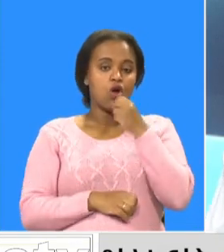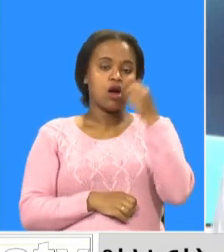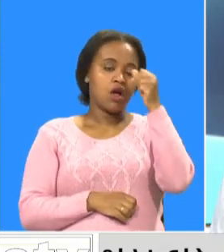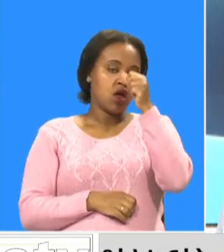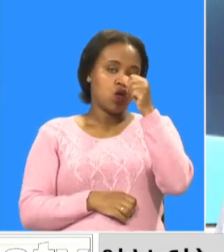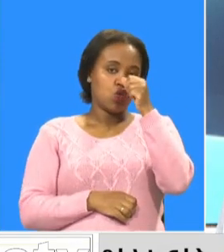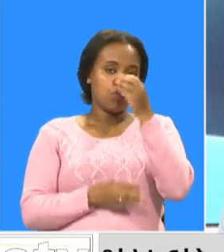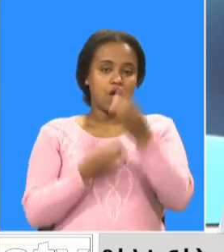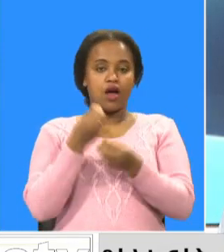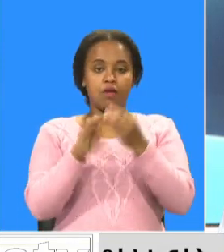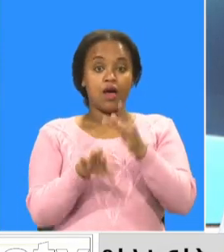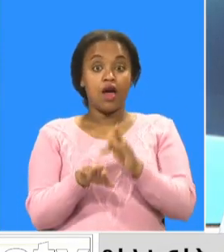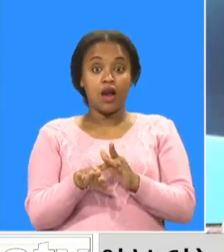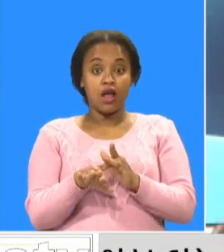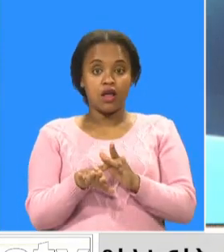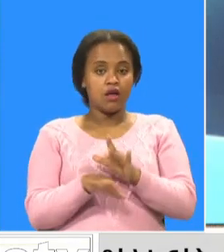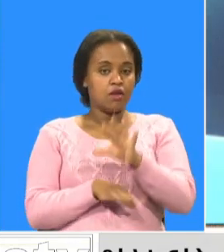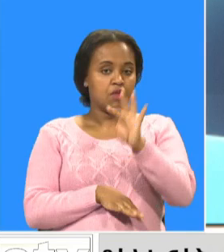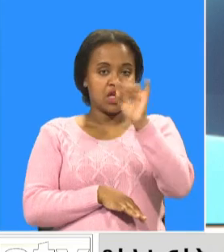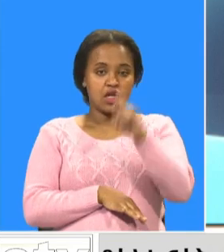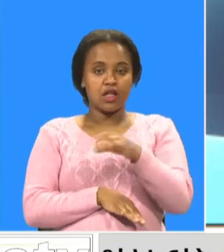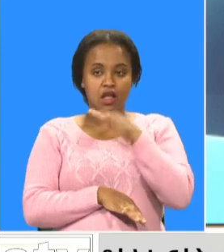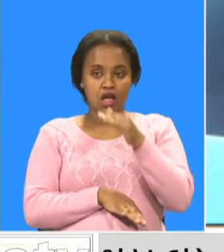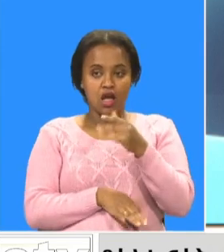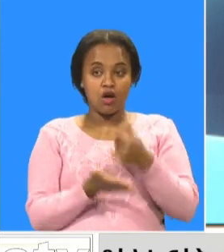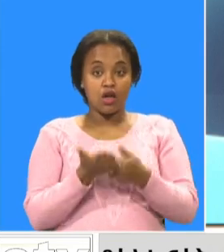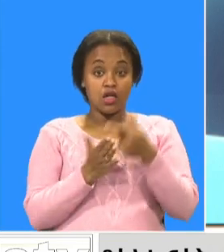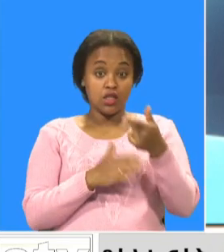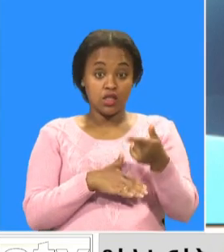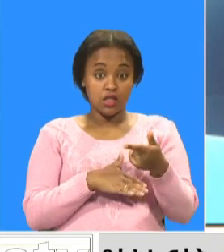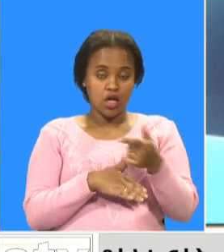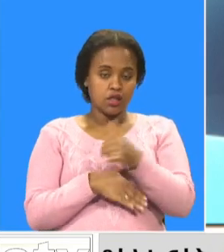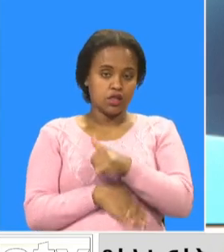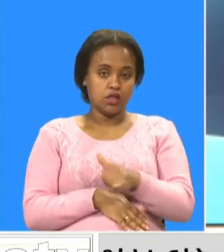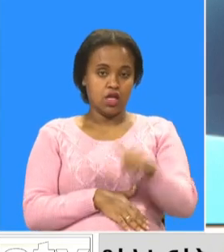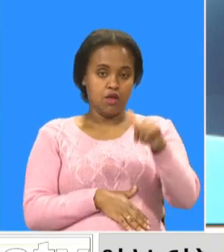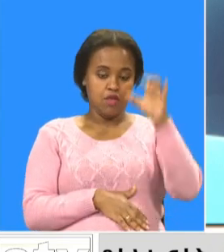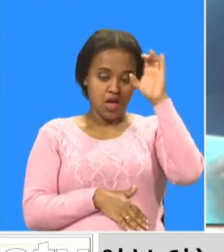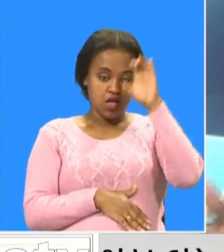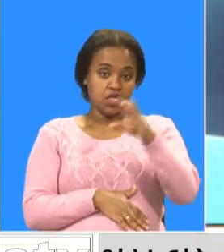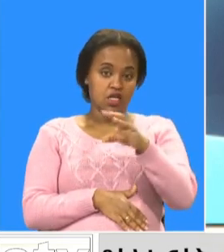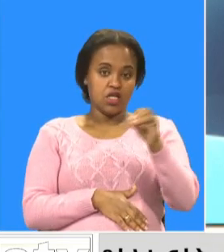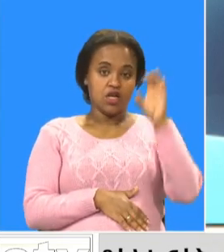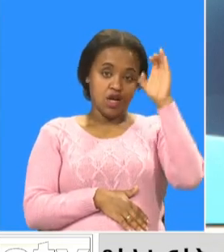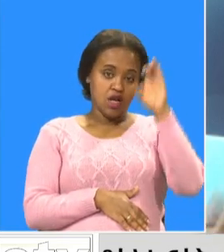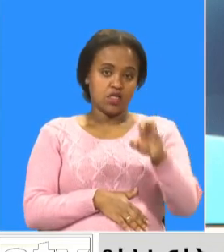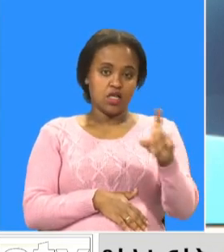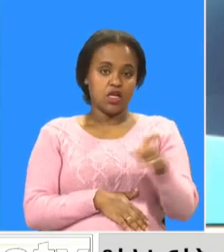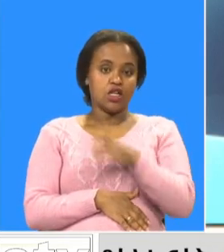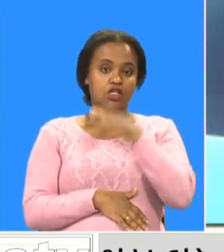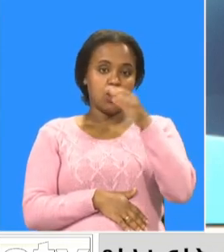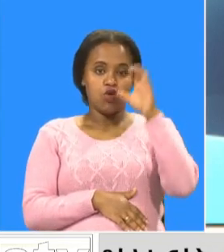ገበያ ላይ መገኘት የለበትም። ልክ እንደዛው አስገዳጅ እና አስገዳጅ ያልሆኑ